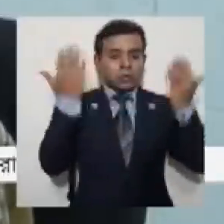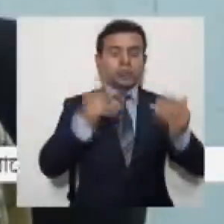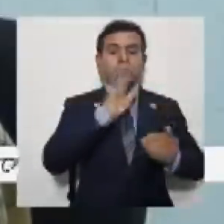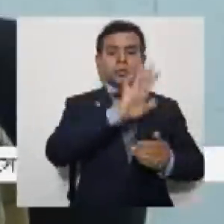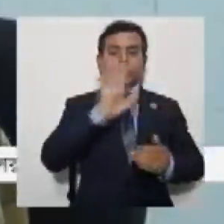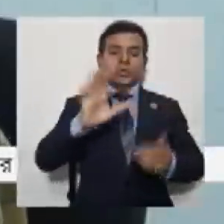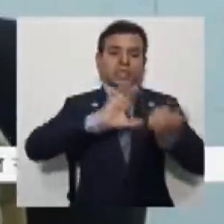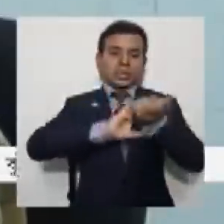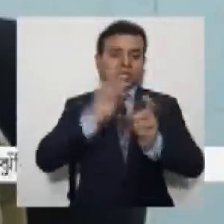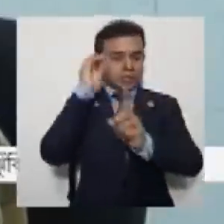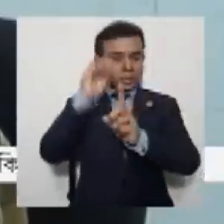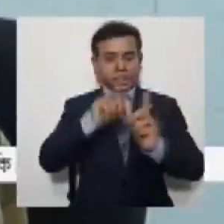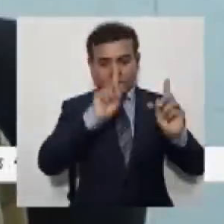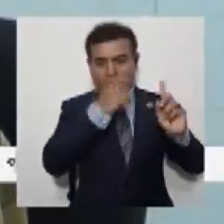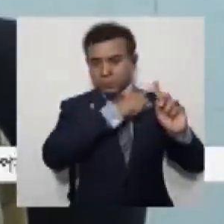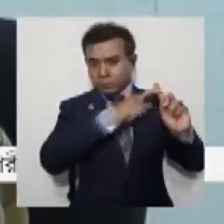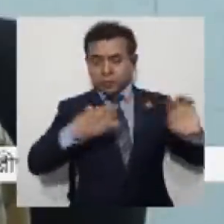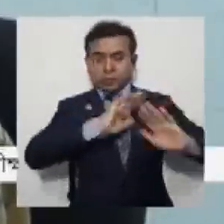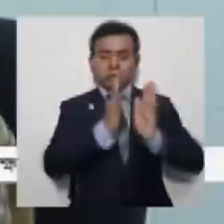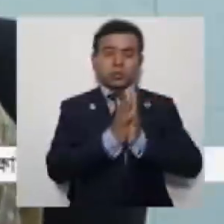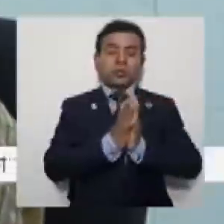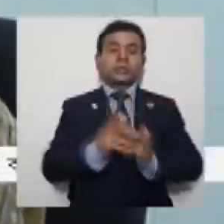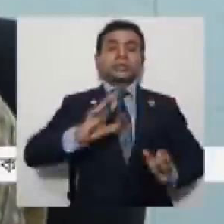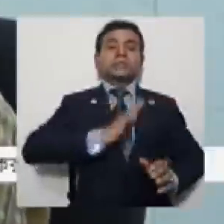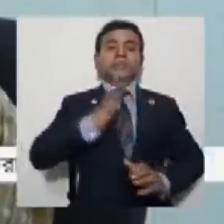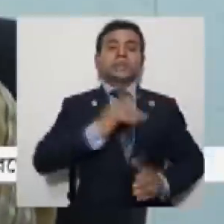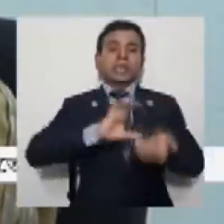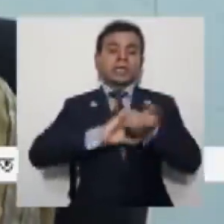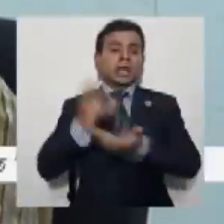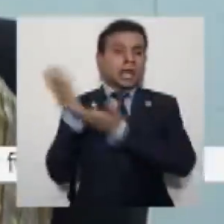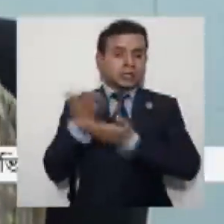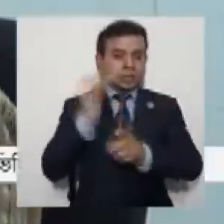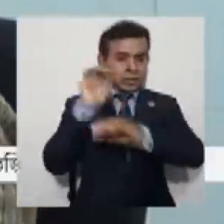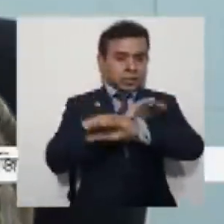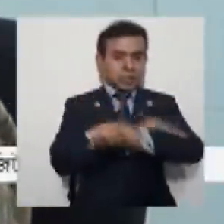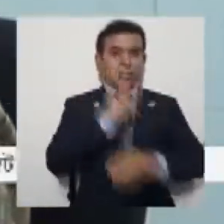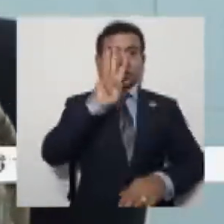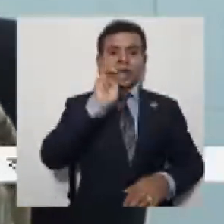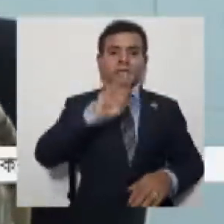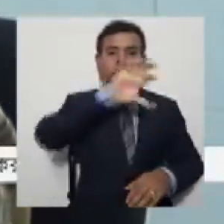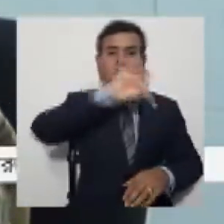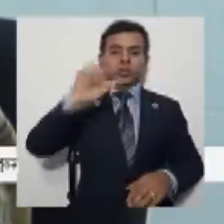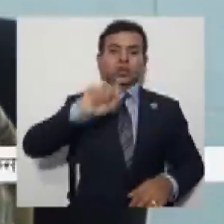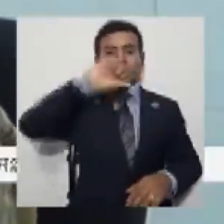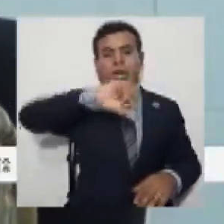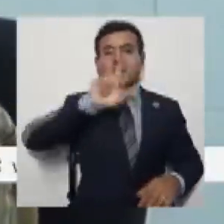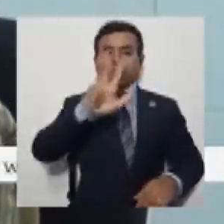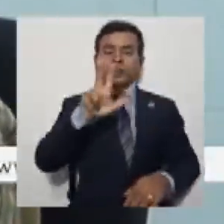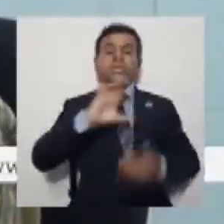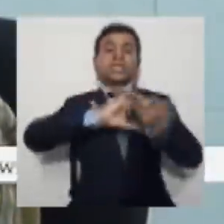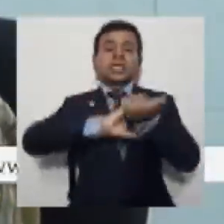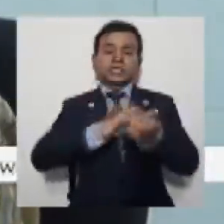যাচ্ছেন 3,998 জন চিকিৎসক এবং মোট প্রশিক্ষণপ্রাপ্ত চিকিৎসক যারা মুক্ত